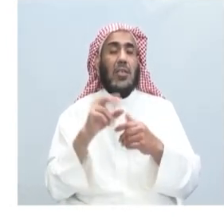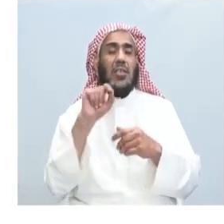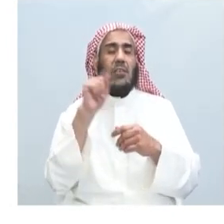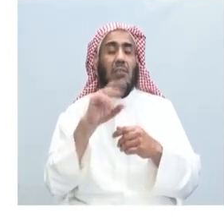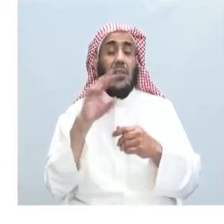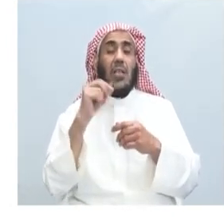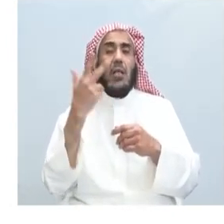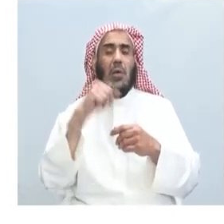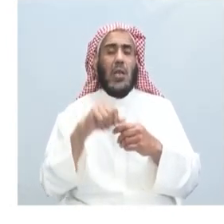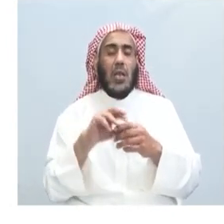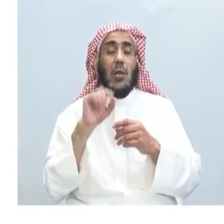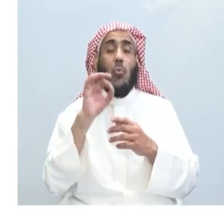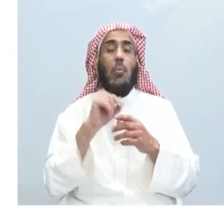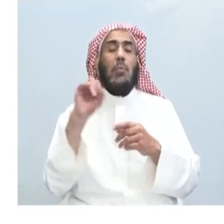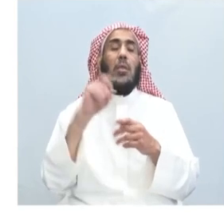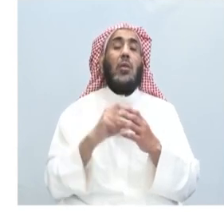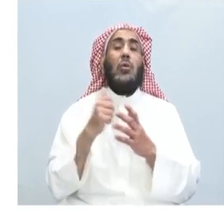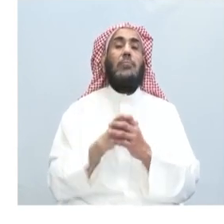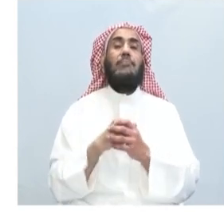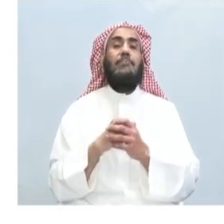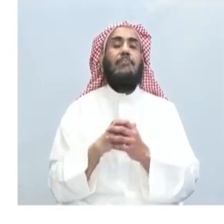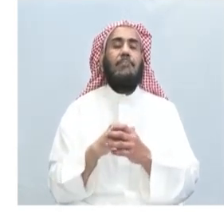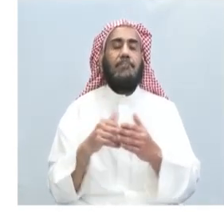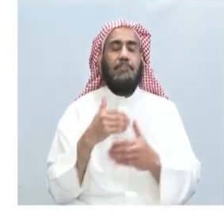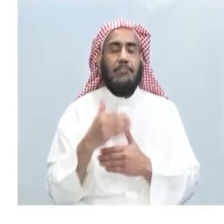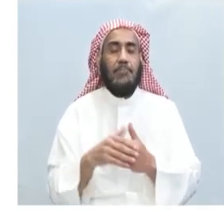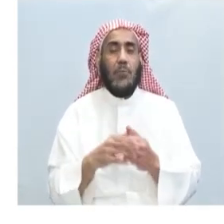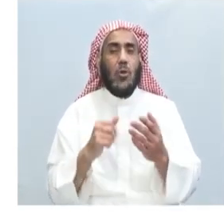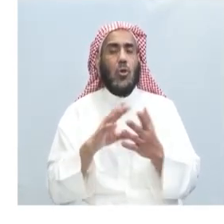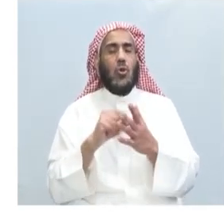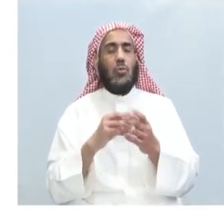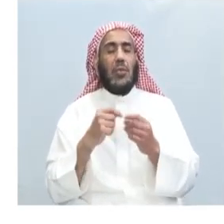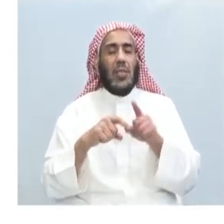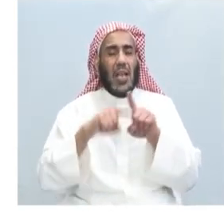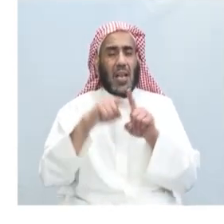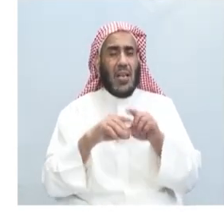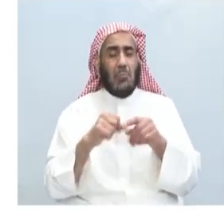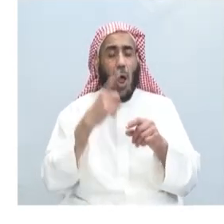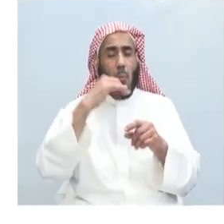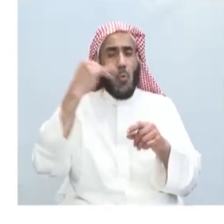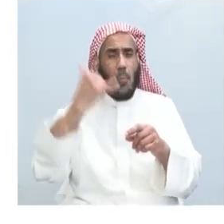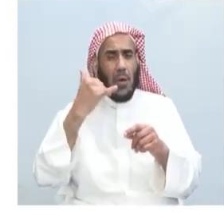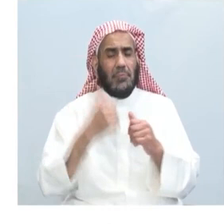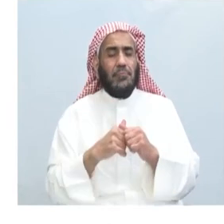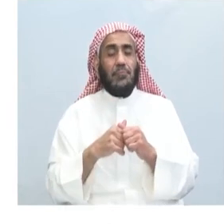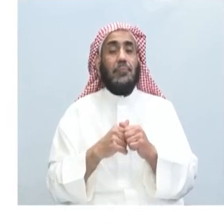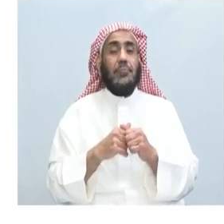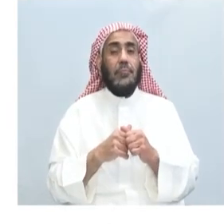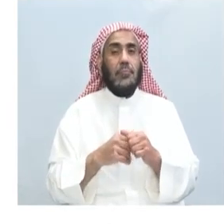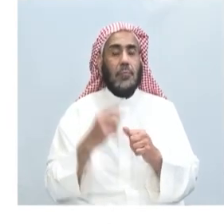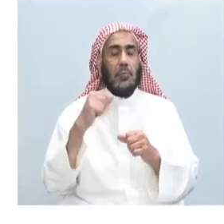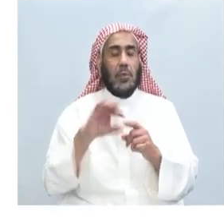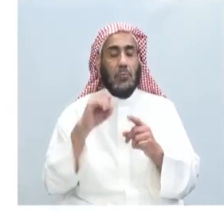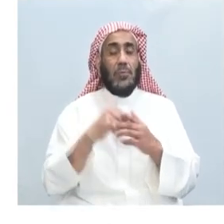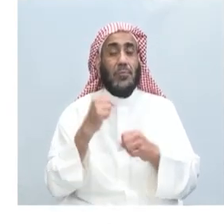0.80 مول من الميثانول بعد ذلك يقول احسب درجه الحراره اللازمه ف 80